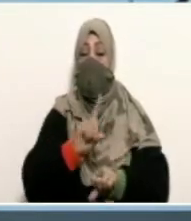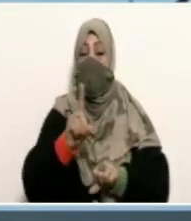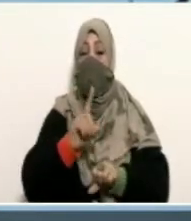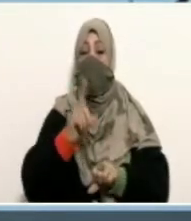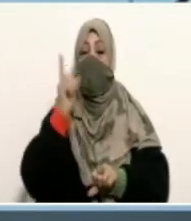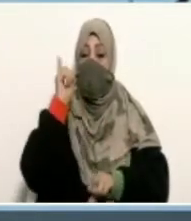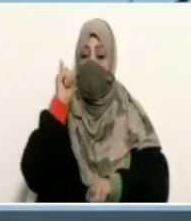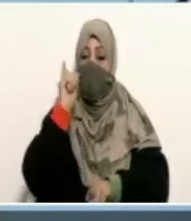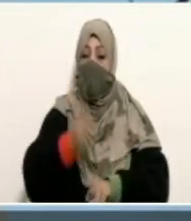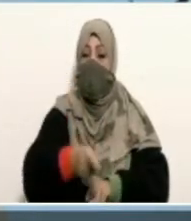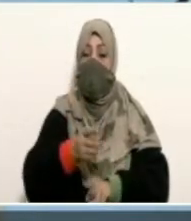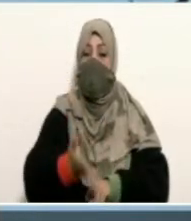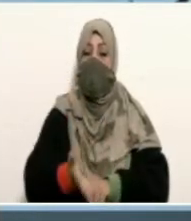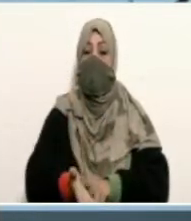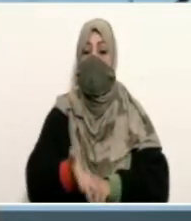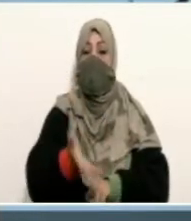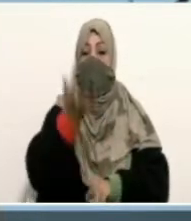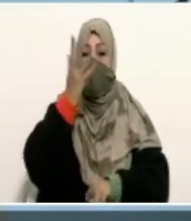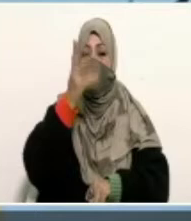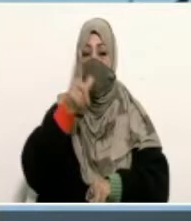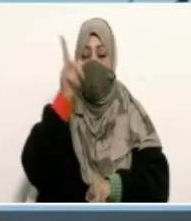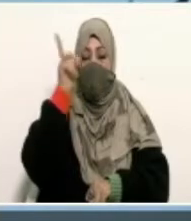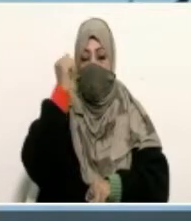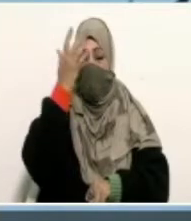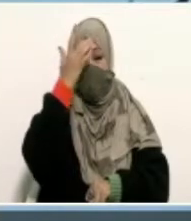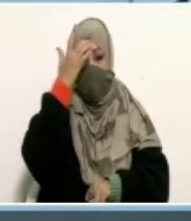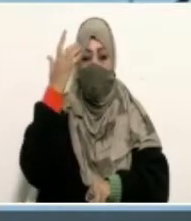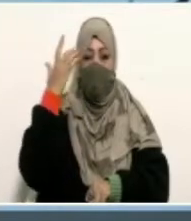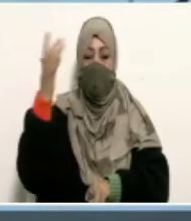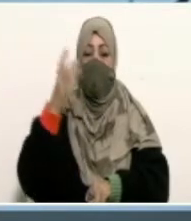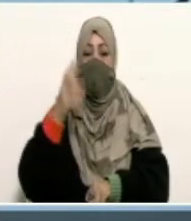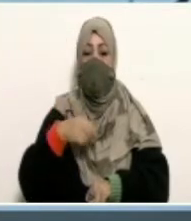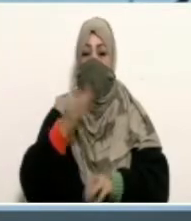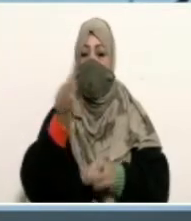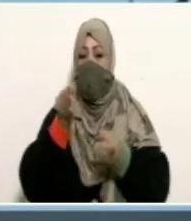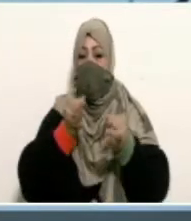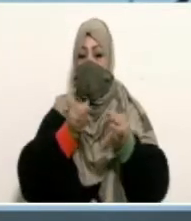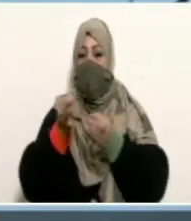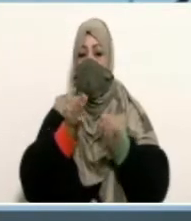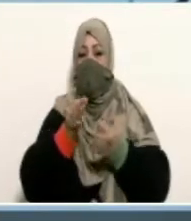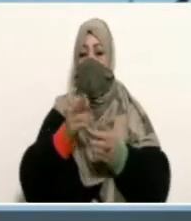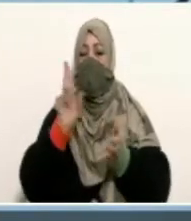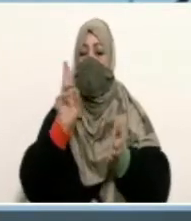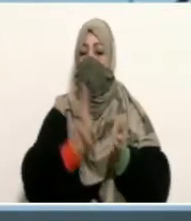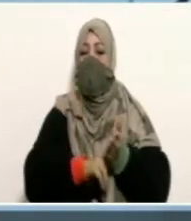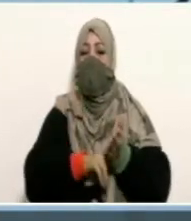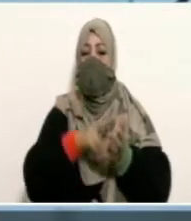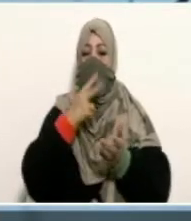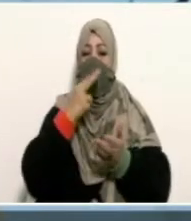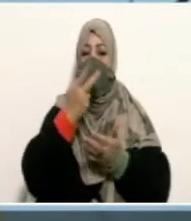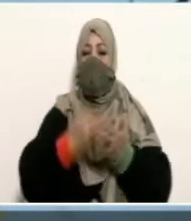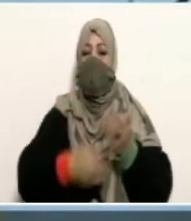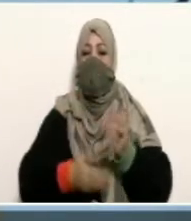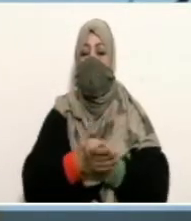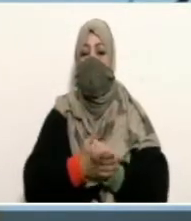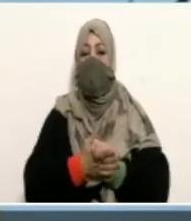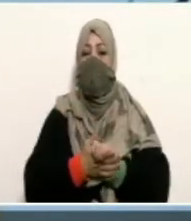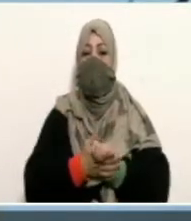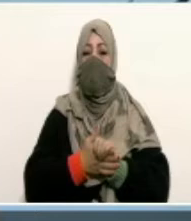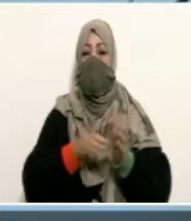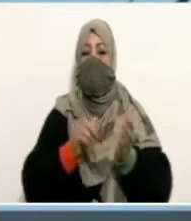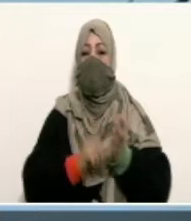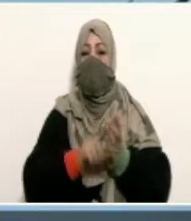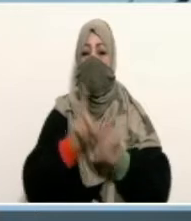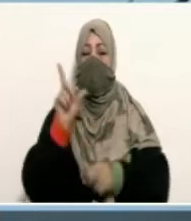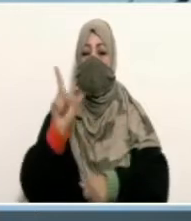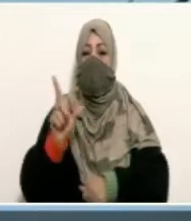الفقهاء ومقنن ومقرر عندهم. فبالتالي إذا حكم بصحته حاكم وقال وحكم القاضي بأن